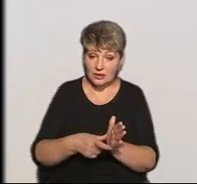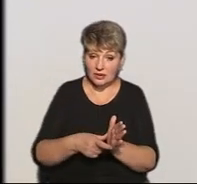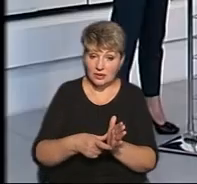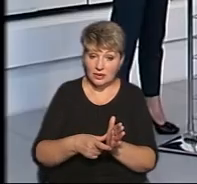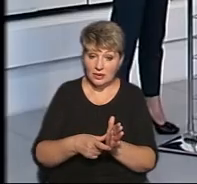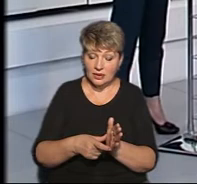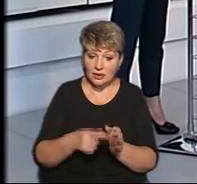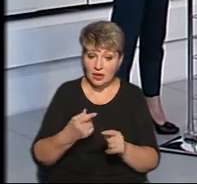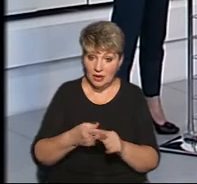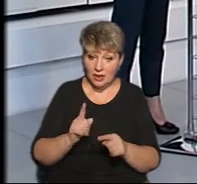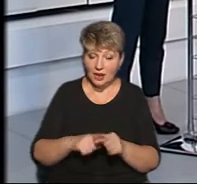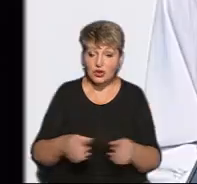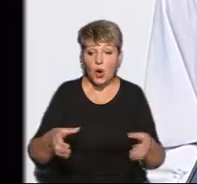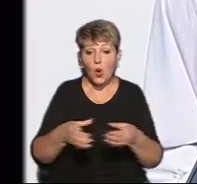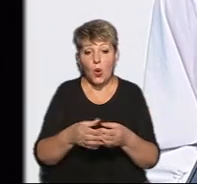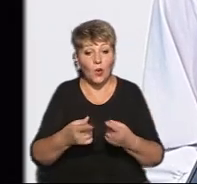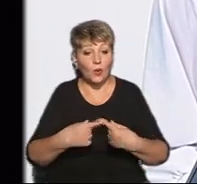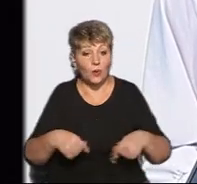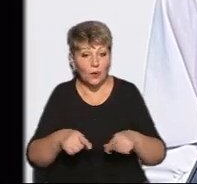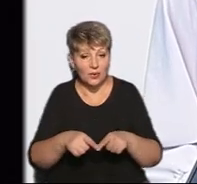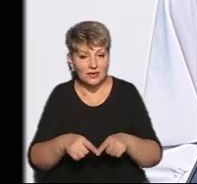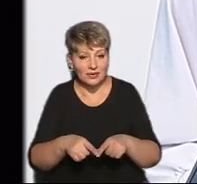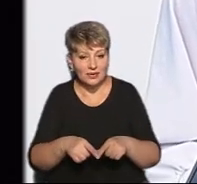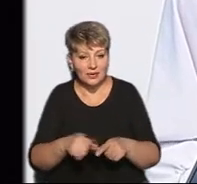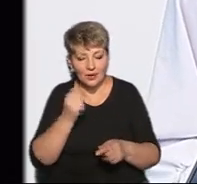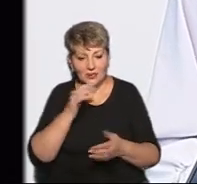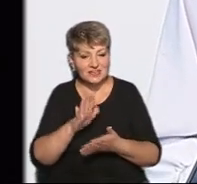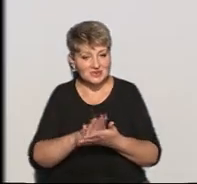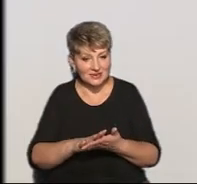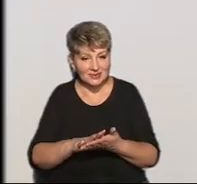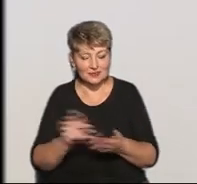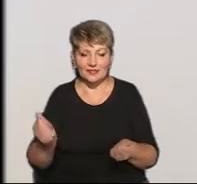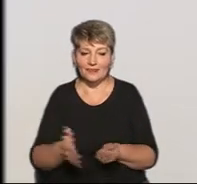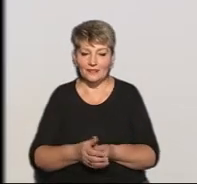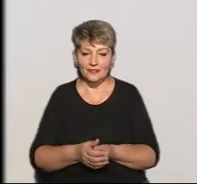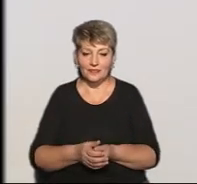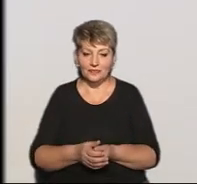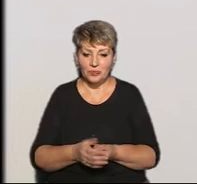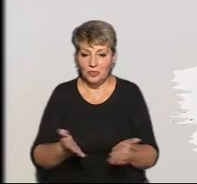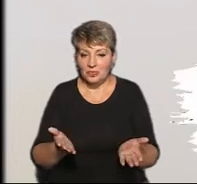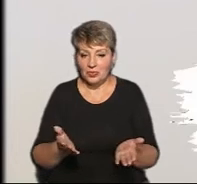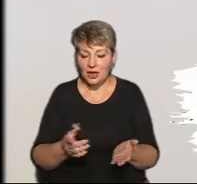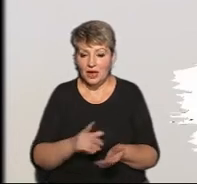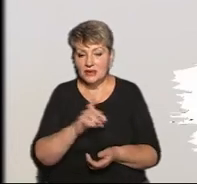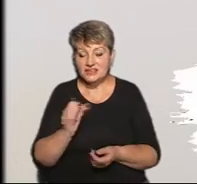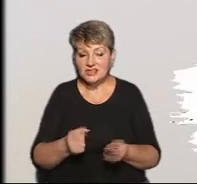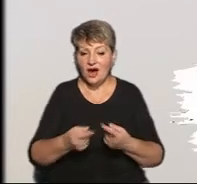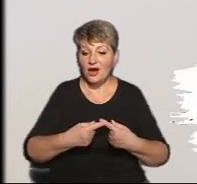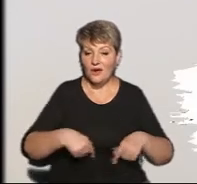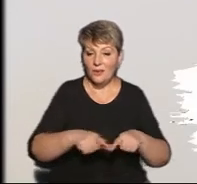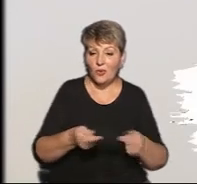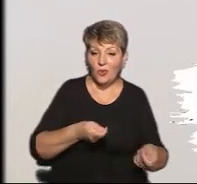Позашкільна освіта. Позашкільна – це гуртки. А, дошки. Позашкільна? За позашкільну освіту